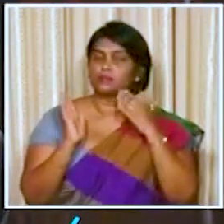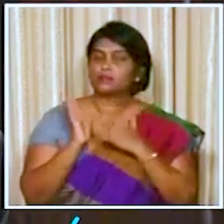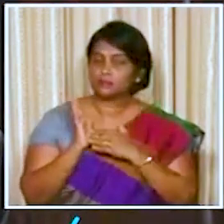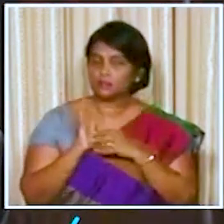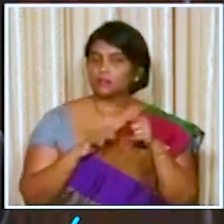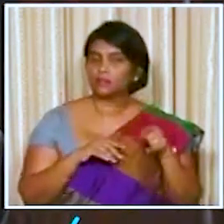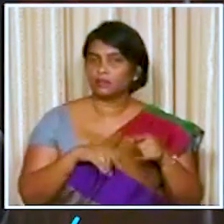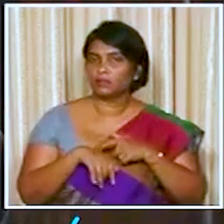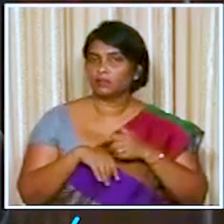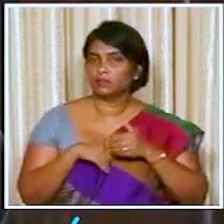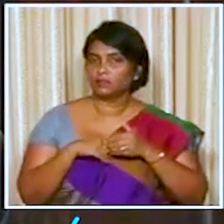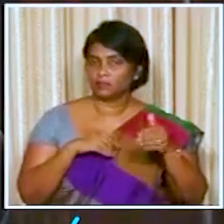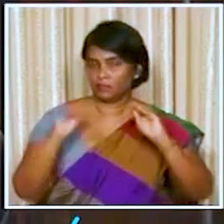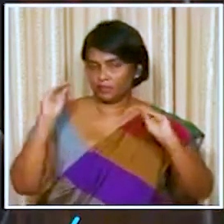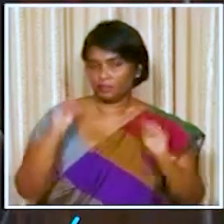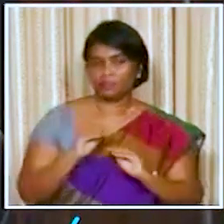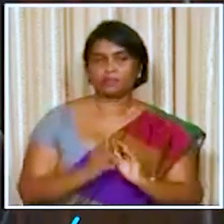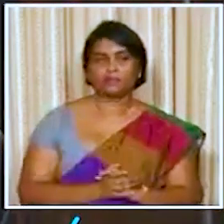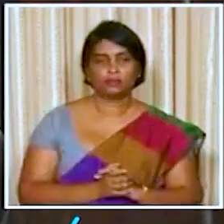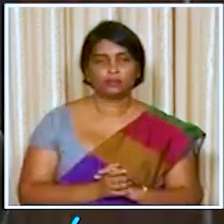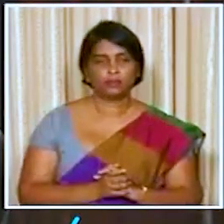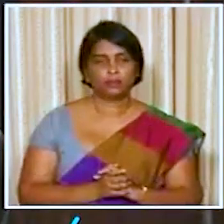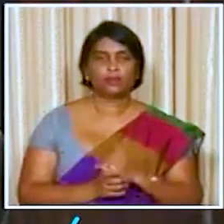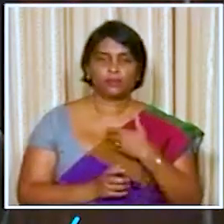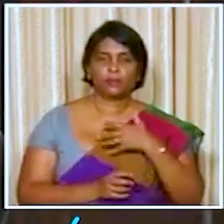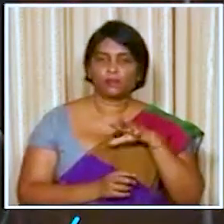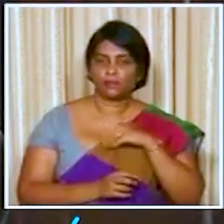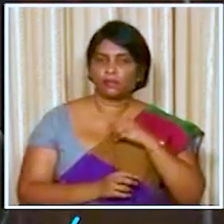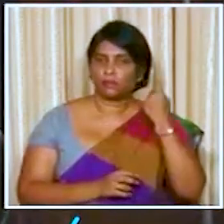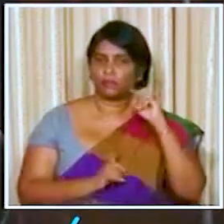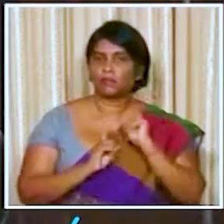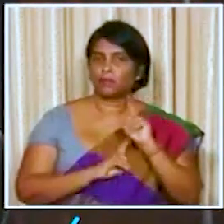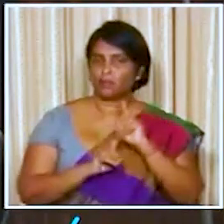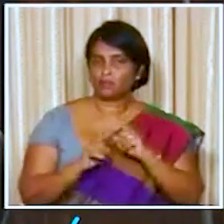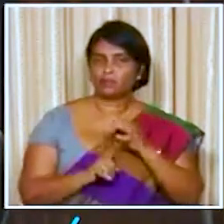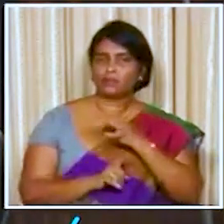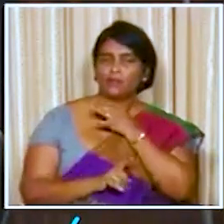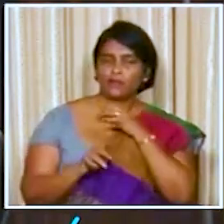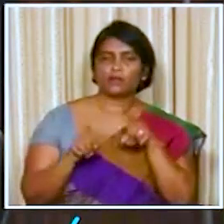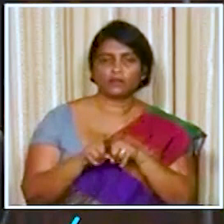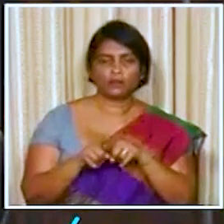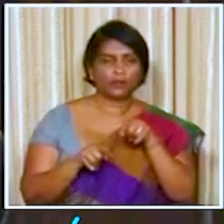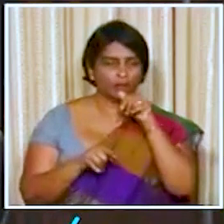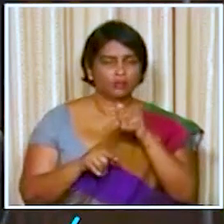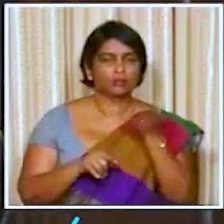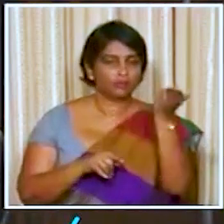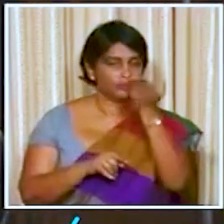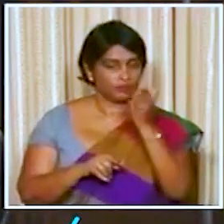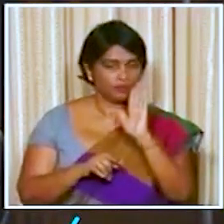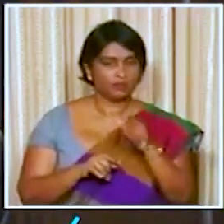මේ කාලය යොදා ගන්න. ඔව් අපි පිළිගන්නවා ඊයේ පාර්ලිමේන්තුව විහිළුවක් වුණා. මොකද මේ ඔබතුමන්ලාගේ